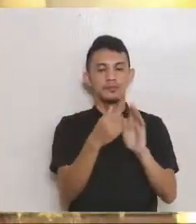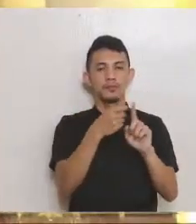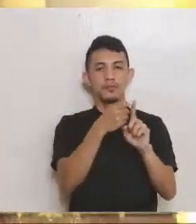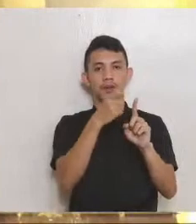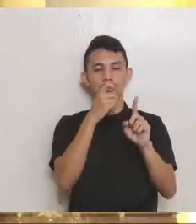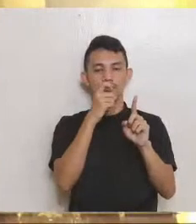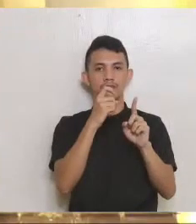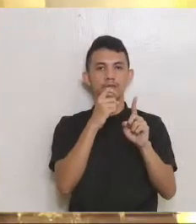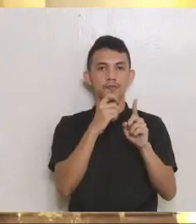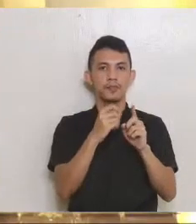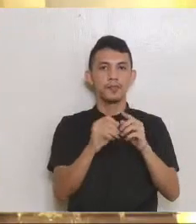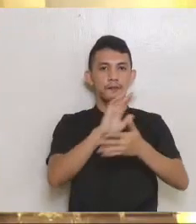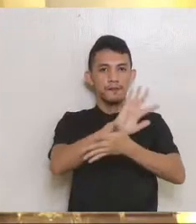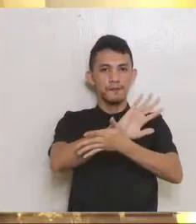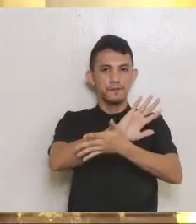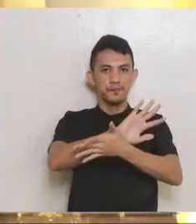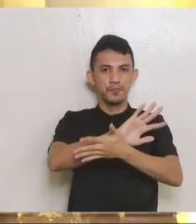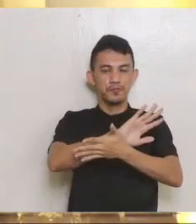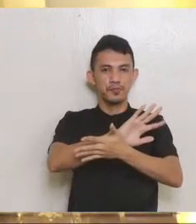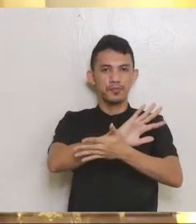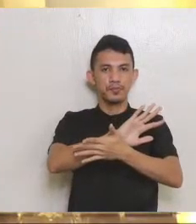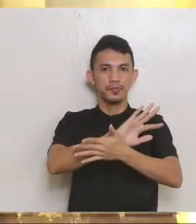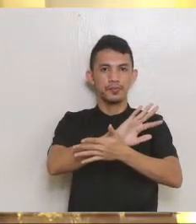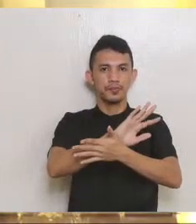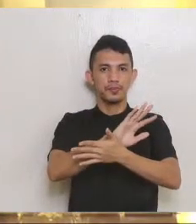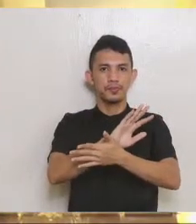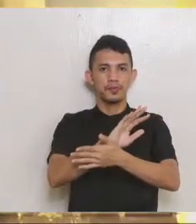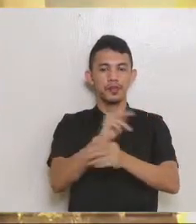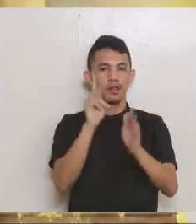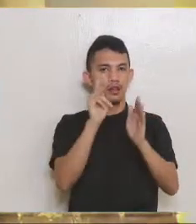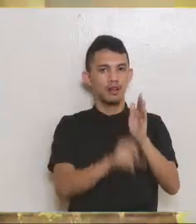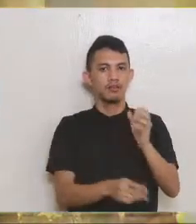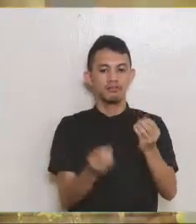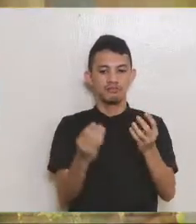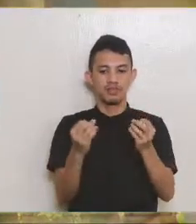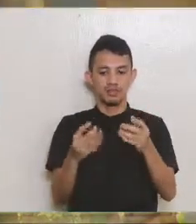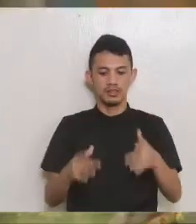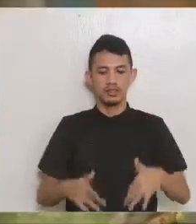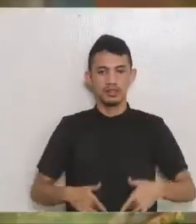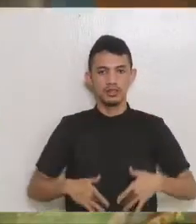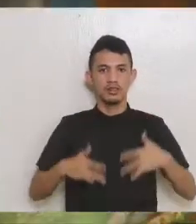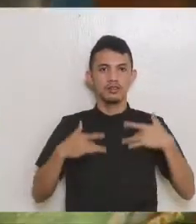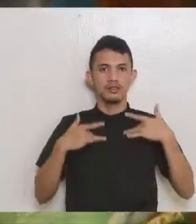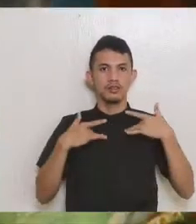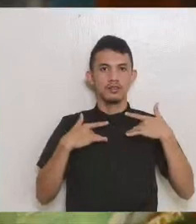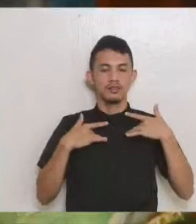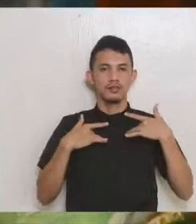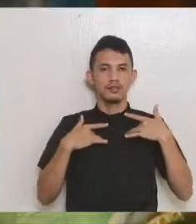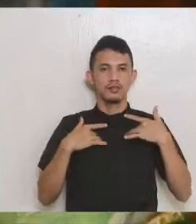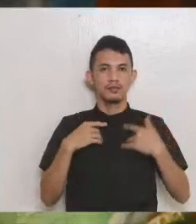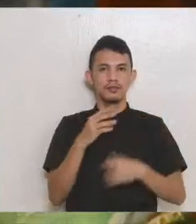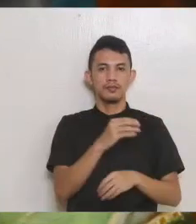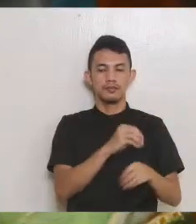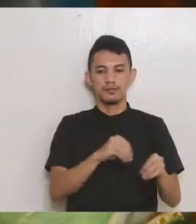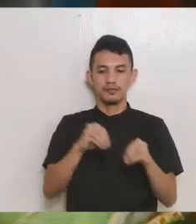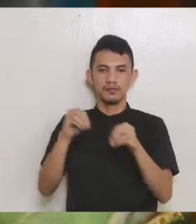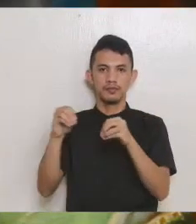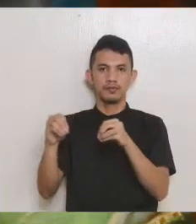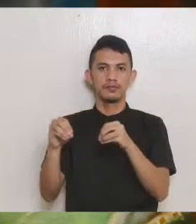COVID-19 nga mikalas na sa daghang mga kinabuhi sa among kaigsuonan ug nahiagom sa kadaghanan.